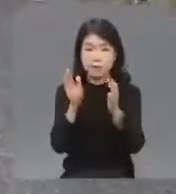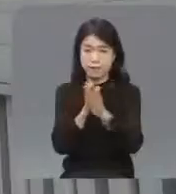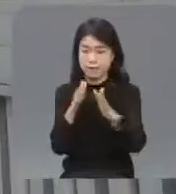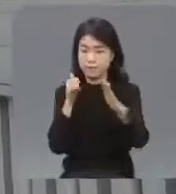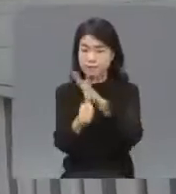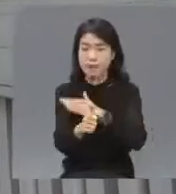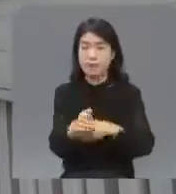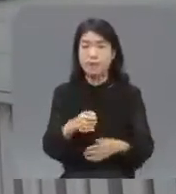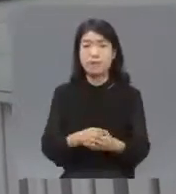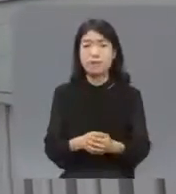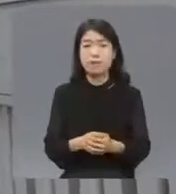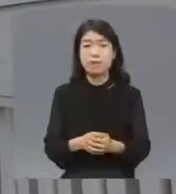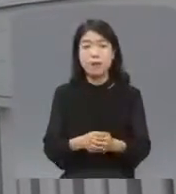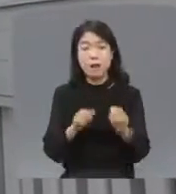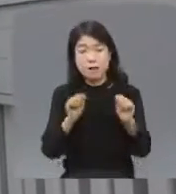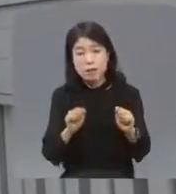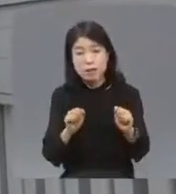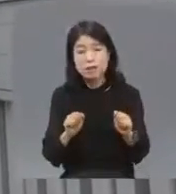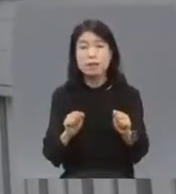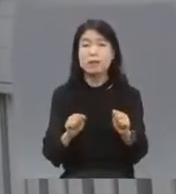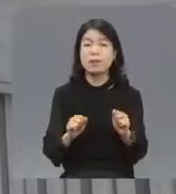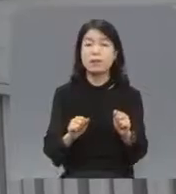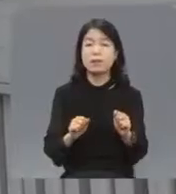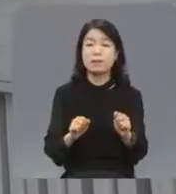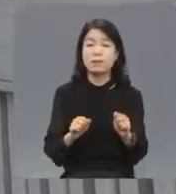찾아갔습니다. 계십니까?